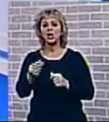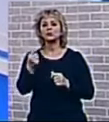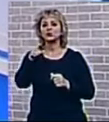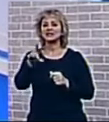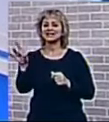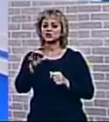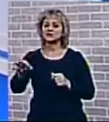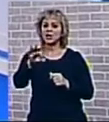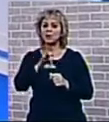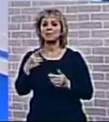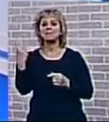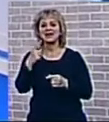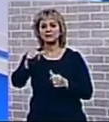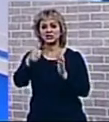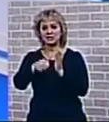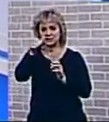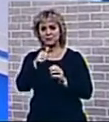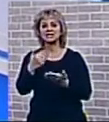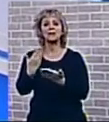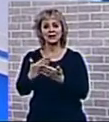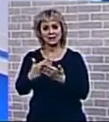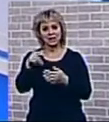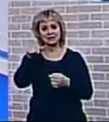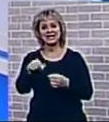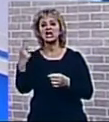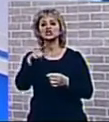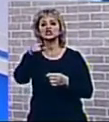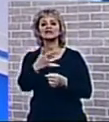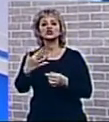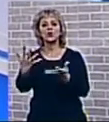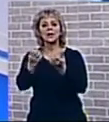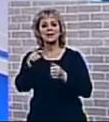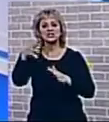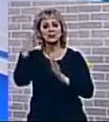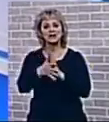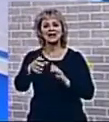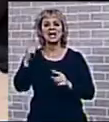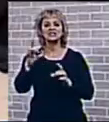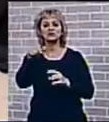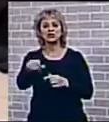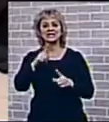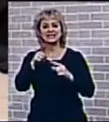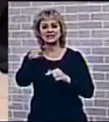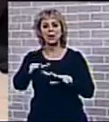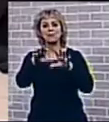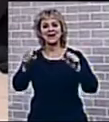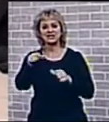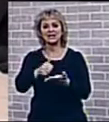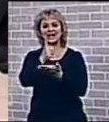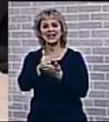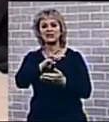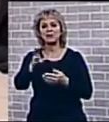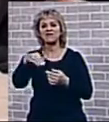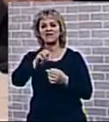Бюджет Ростовской области в первом полугодии профицитный. Цифры, сколько получили и потратили, озвучила сегодня на заседании правительства глава